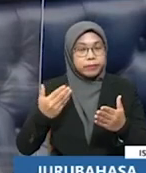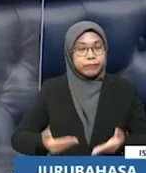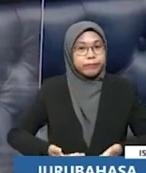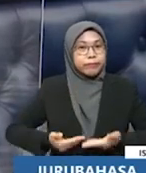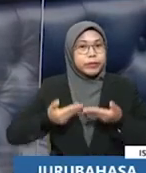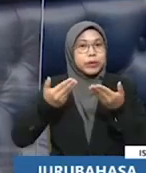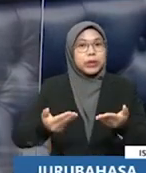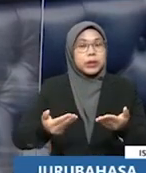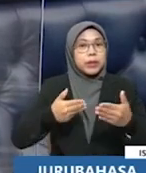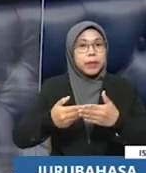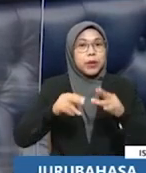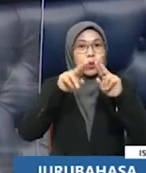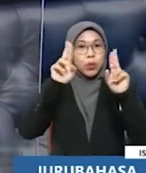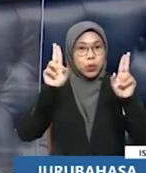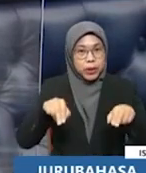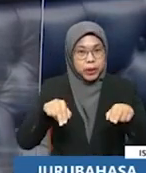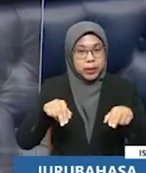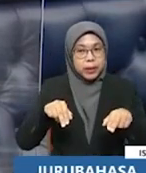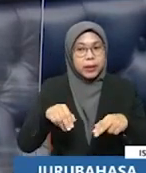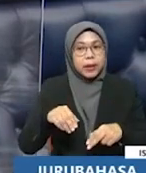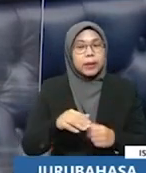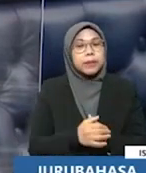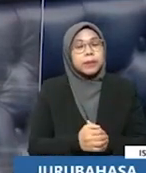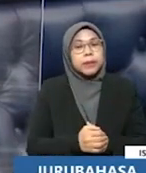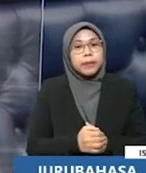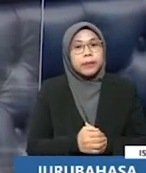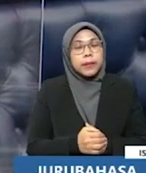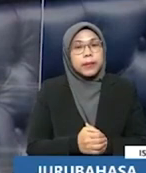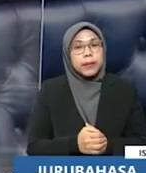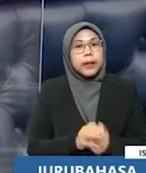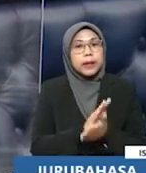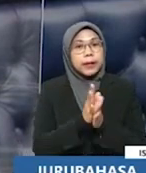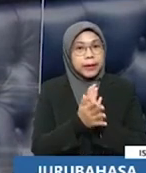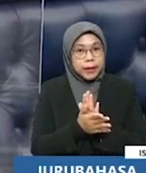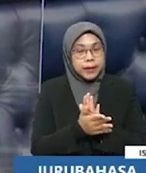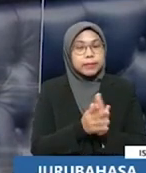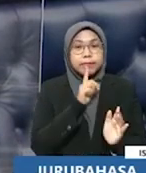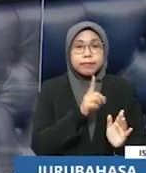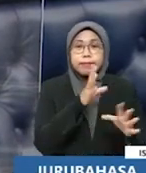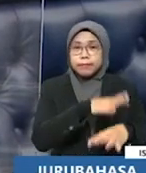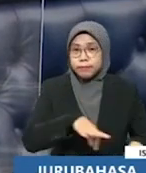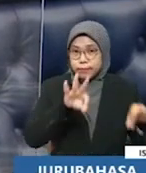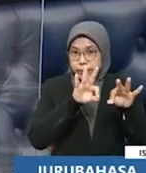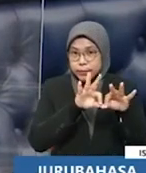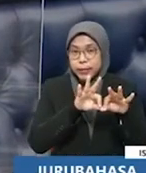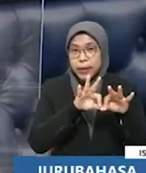sampai ke peringkat ujian konsep. Jadi adalah amat penting